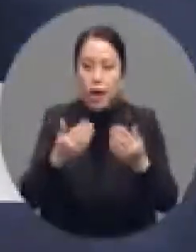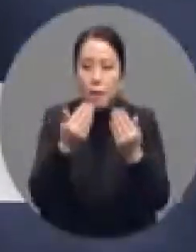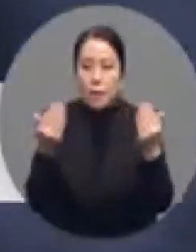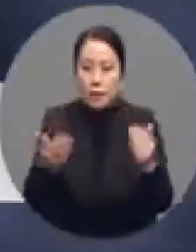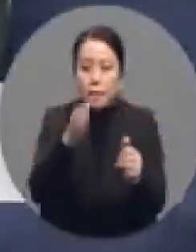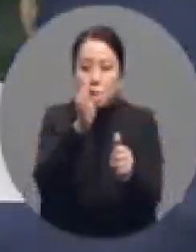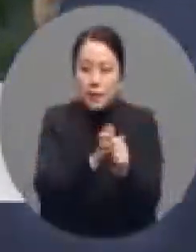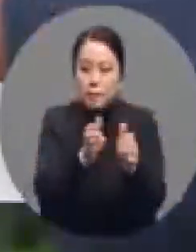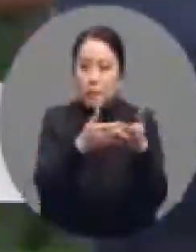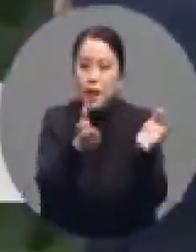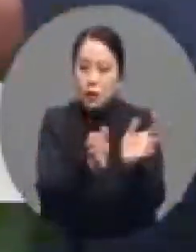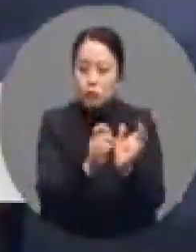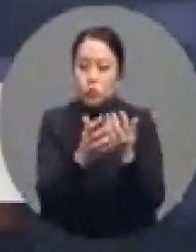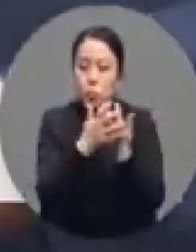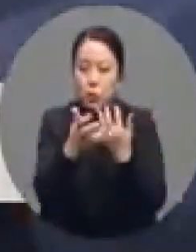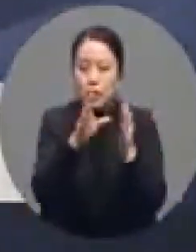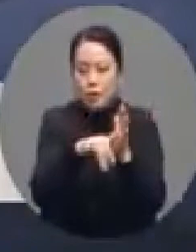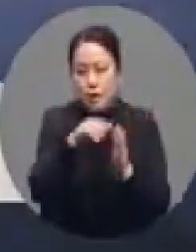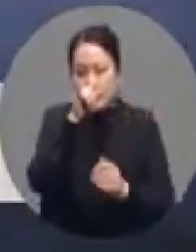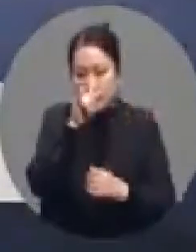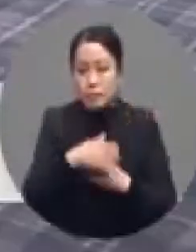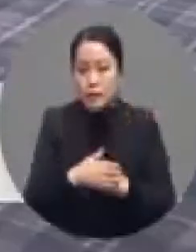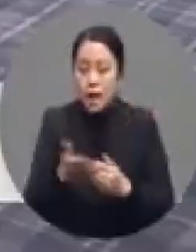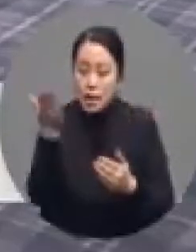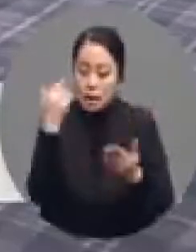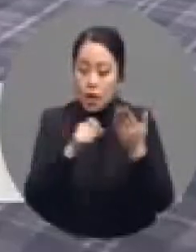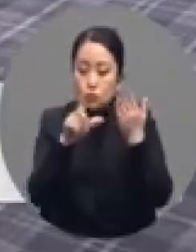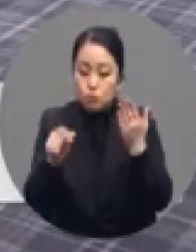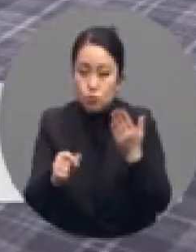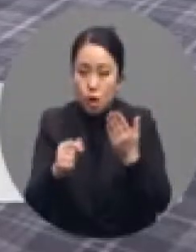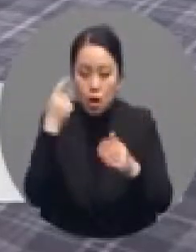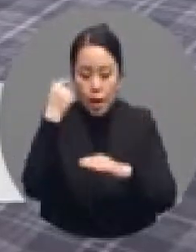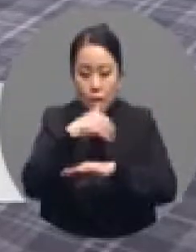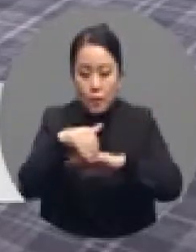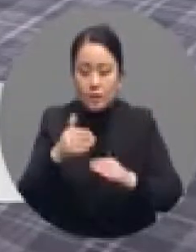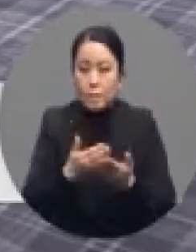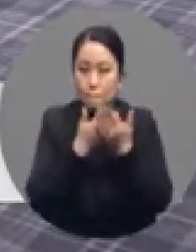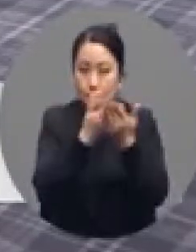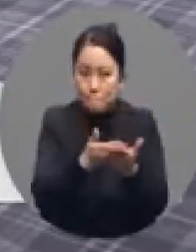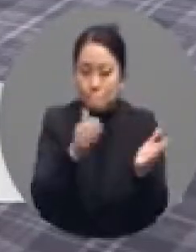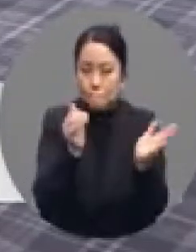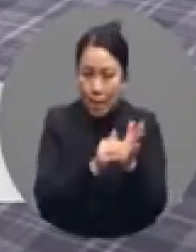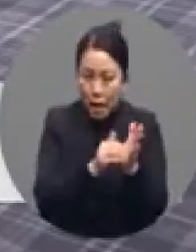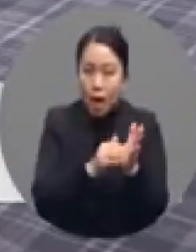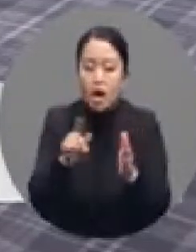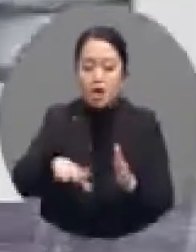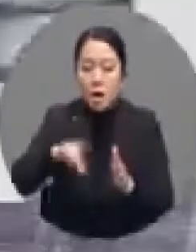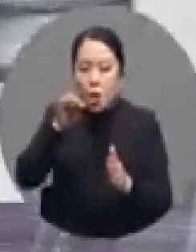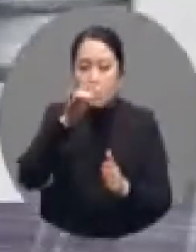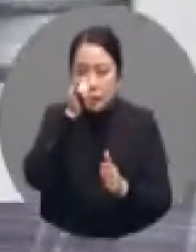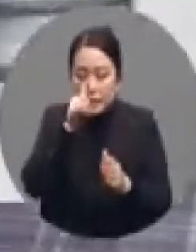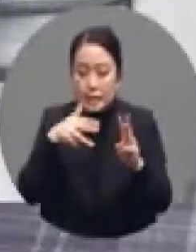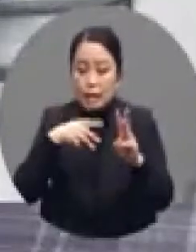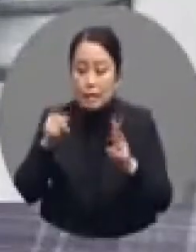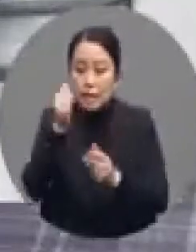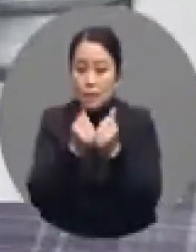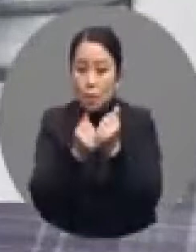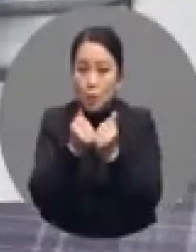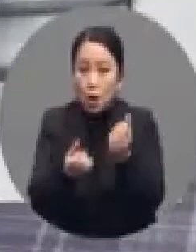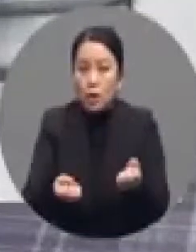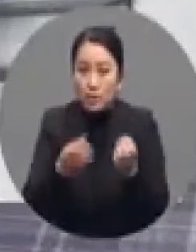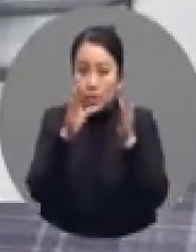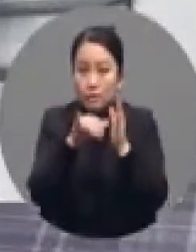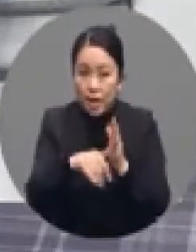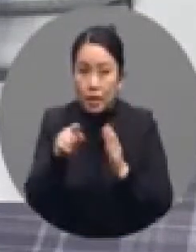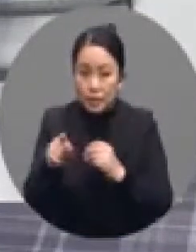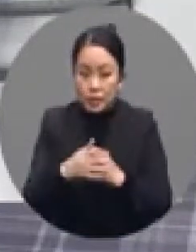열립니다 지난 9월 유치계획서 제출 이후 처음 치러지는 3차 pt에는 한덕수 국무총리와 부산의 기후